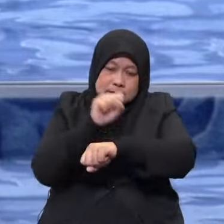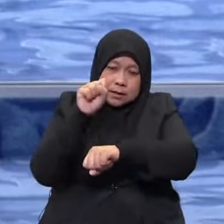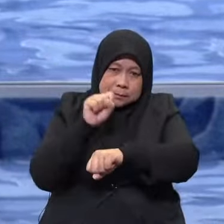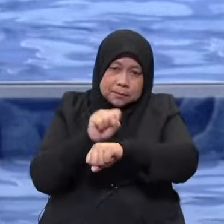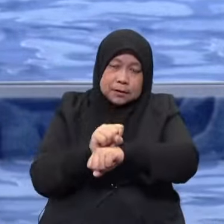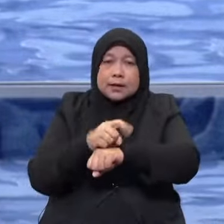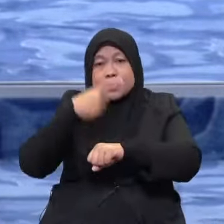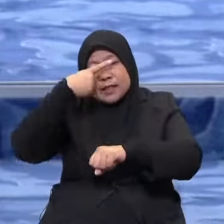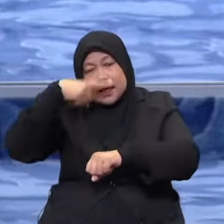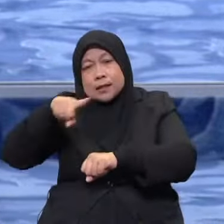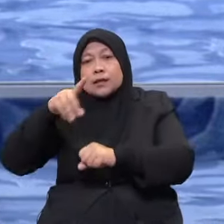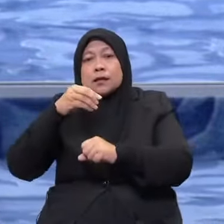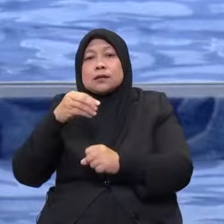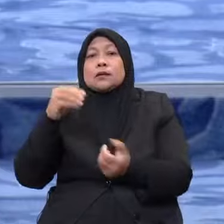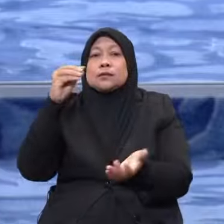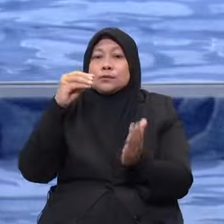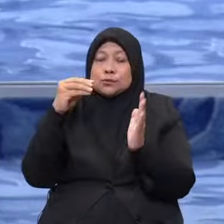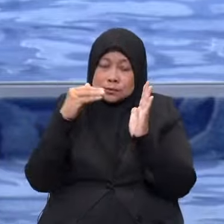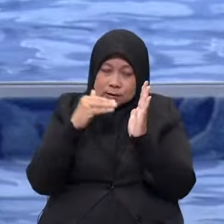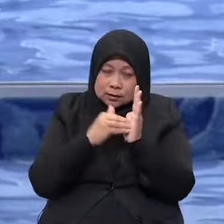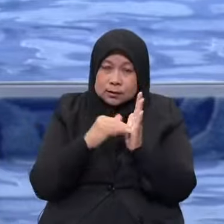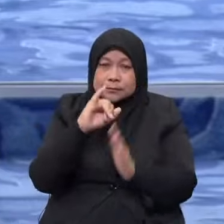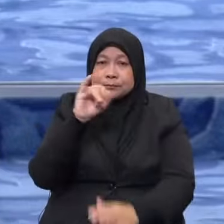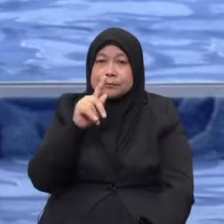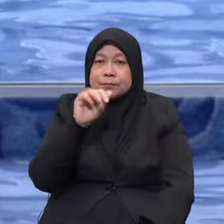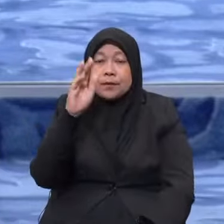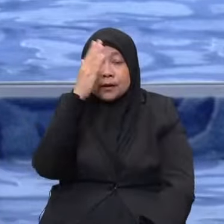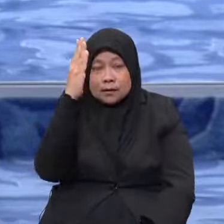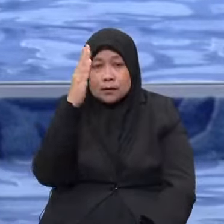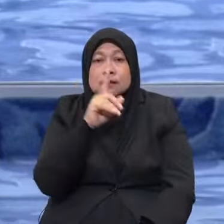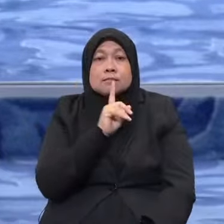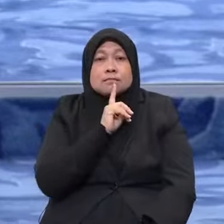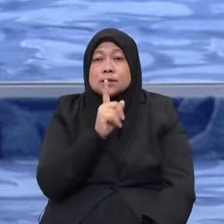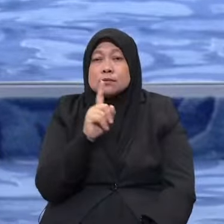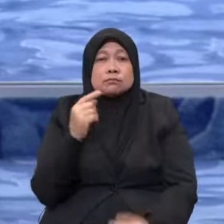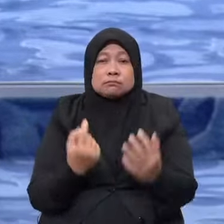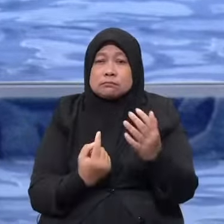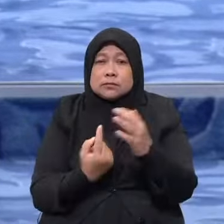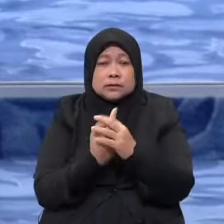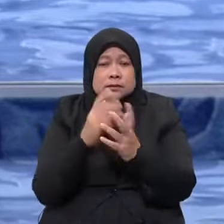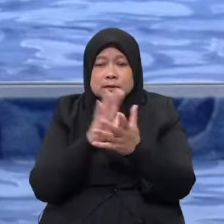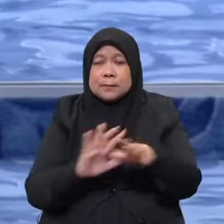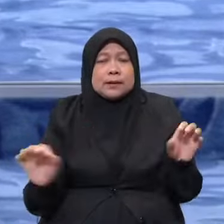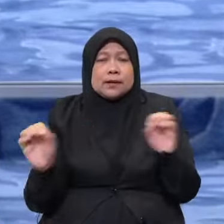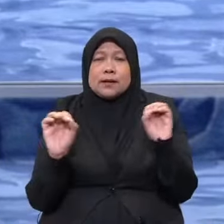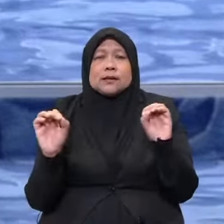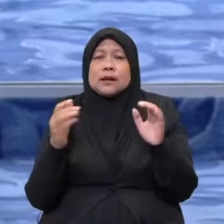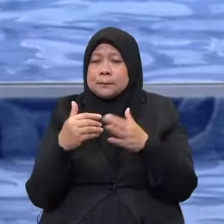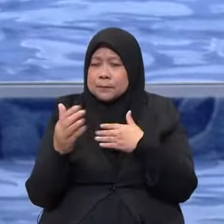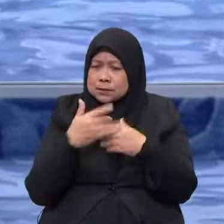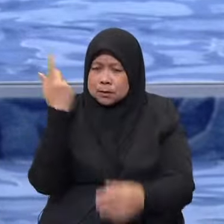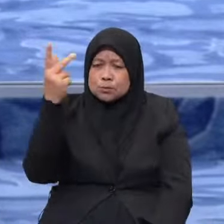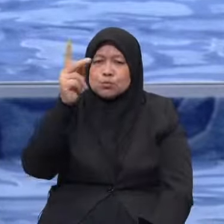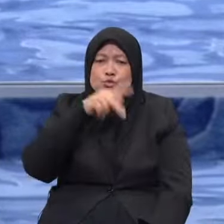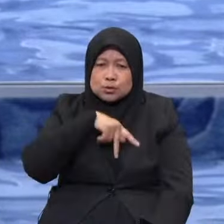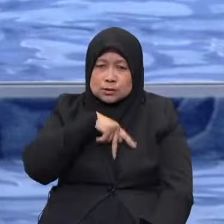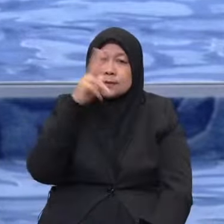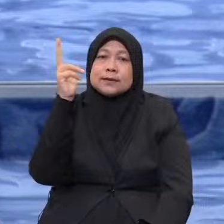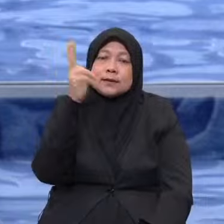tu Thailand, tu Jakarta. Itu faktor keselamatan tidak berbangkit kerana masih milik kerajaan.